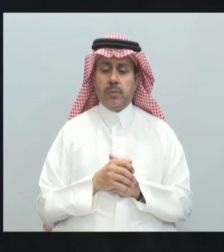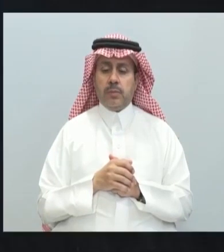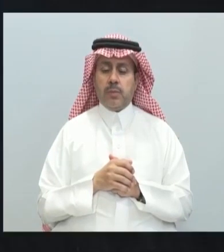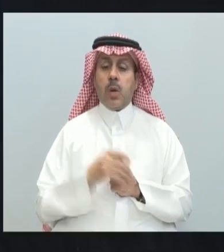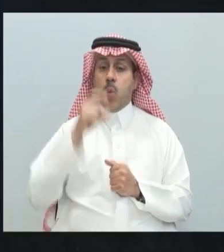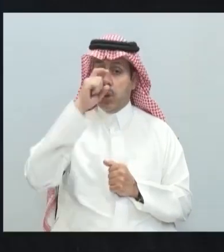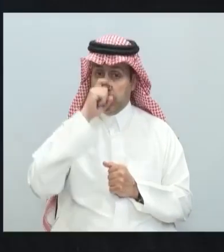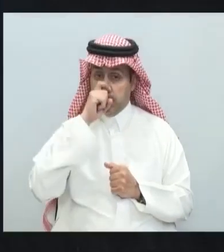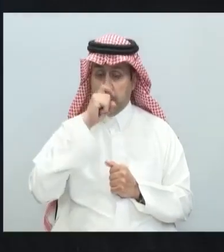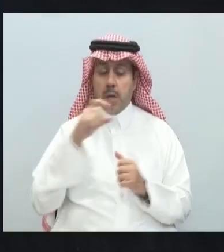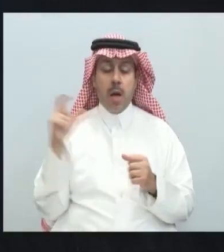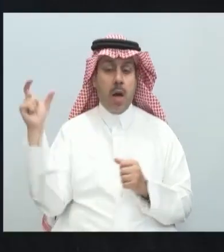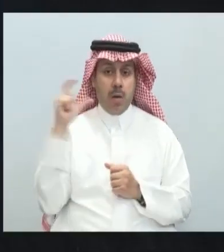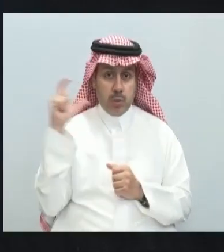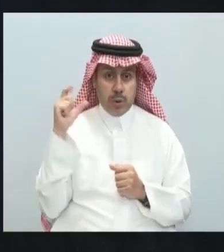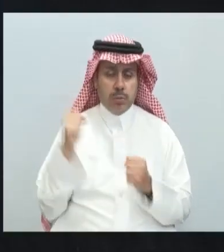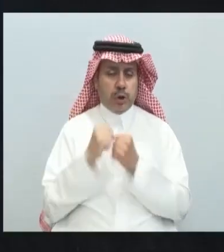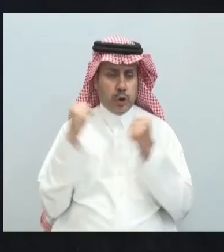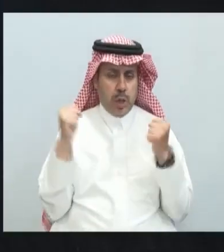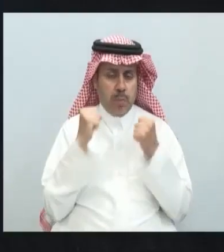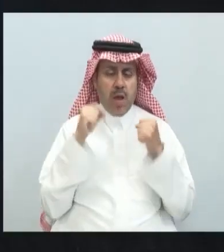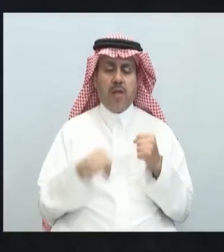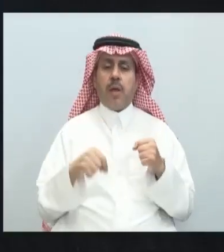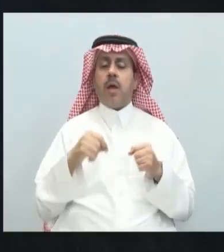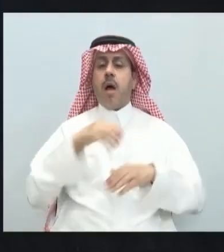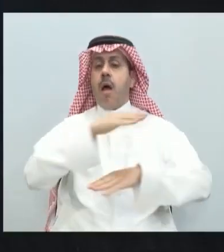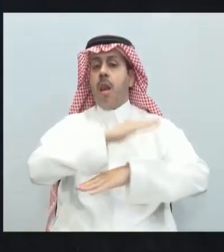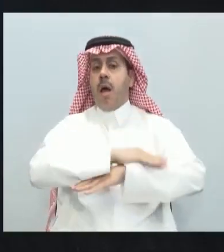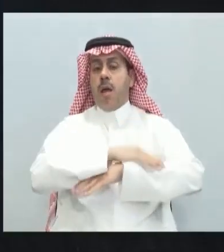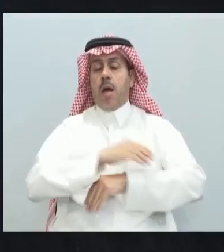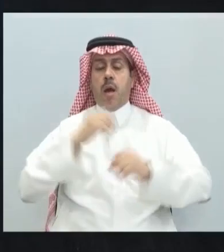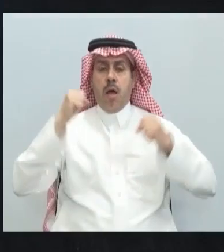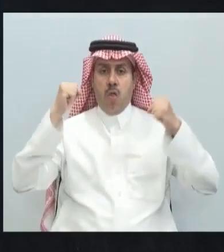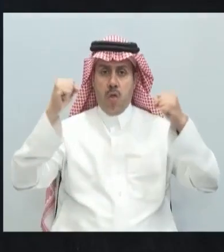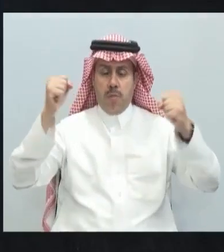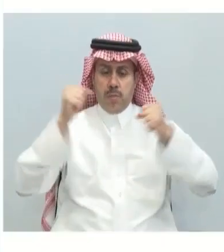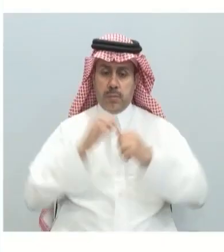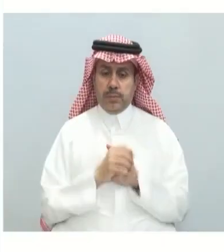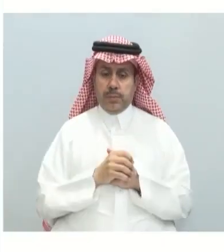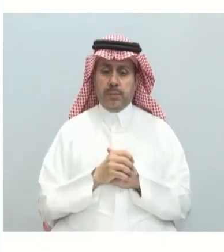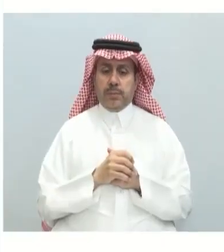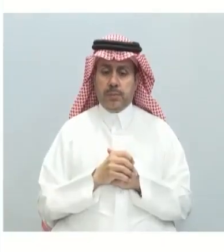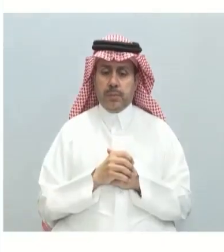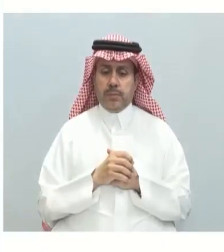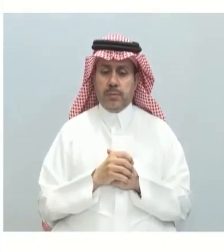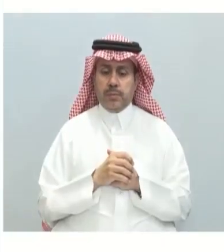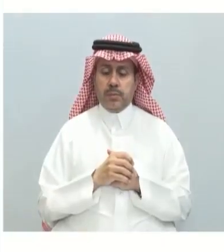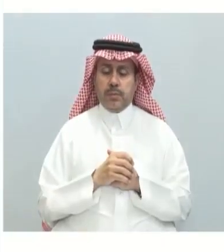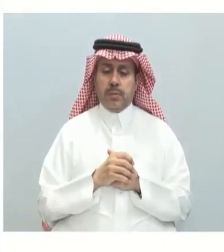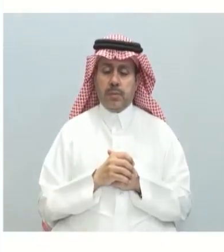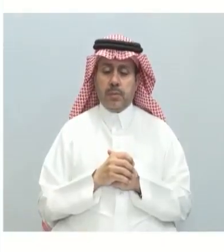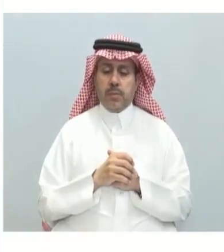فينبغي ان يتحلى المسلم والمسلمه بهذا الخلق العظيم ناتي ايضا ايها الطلاب والطالبات لنقف